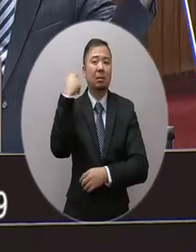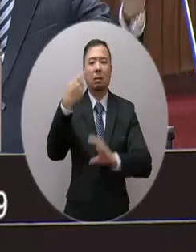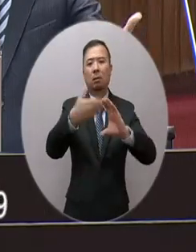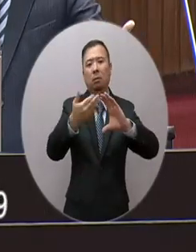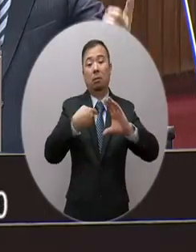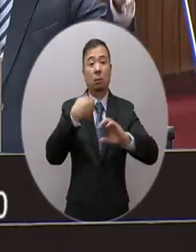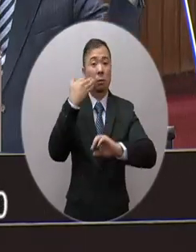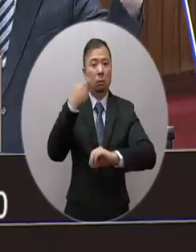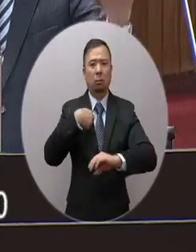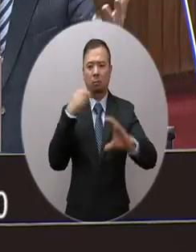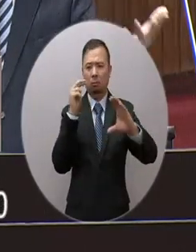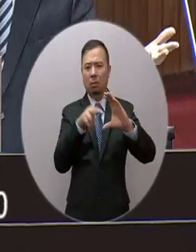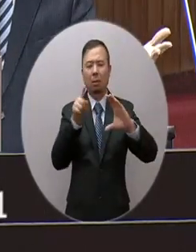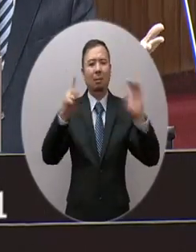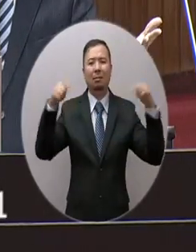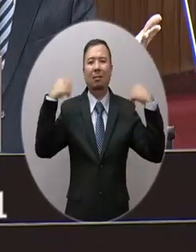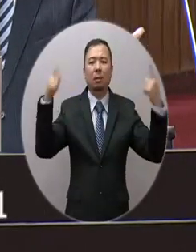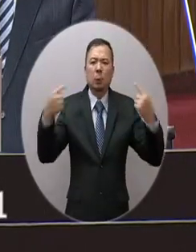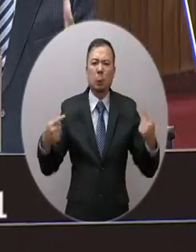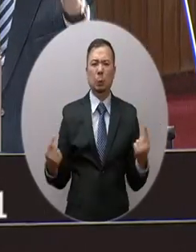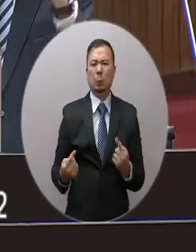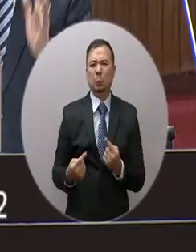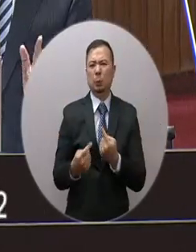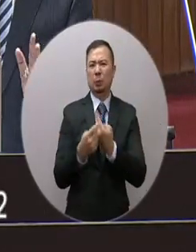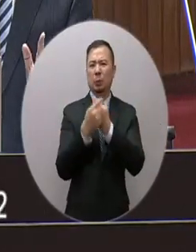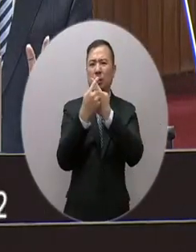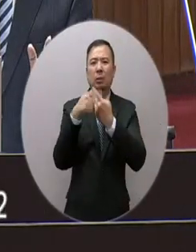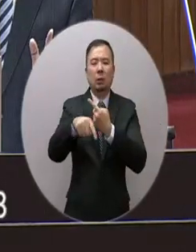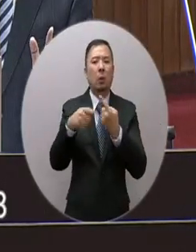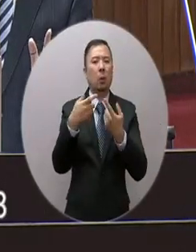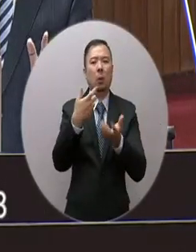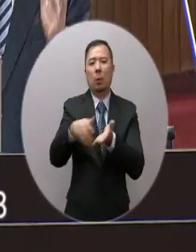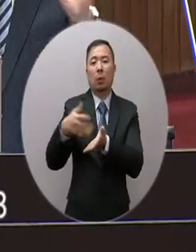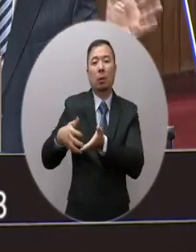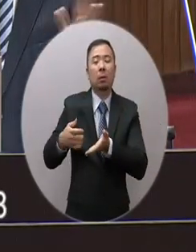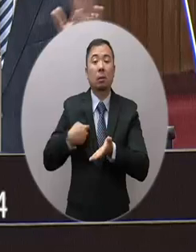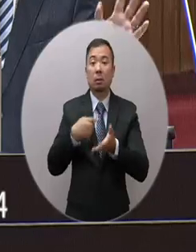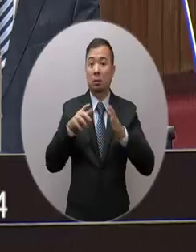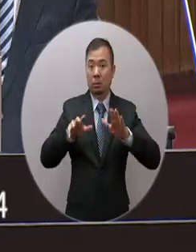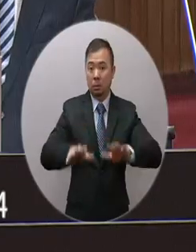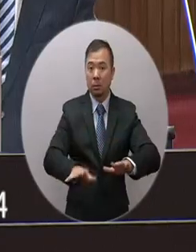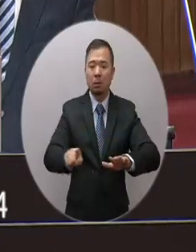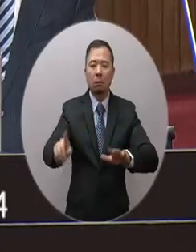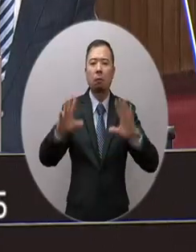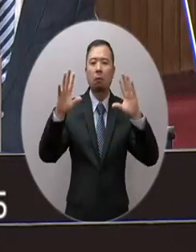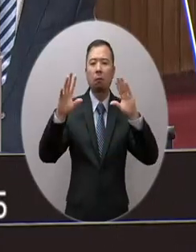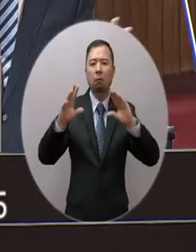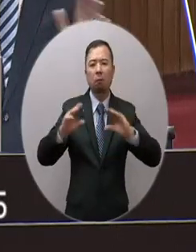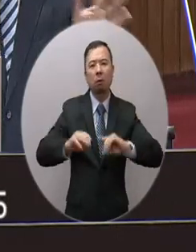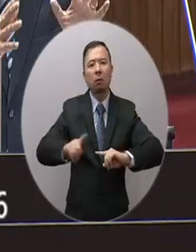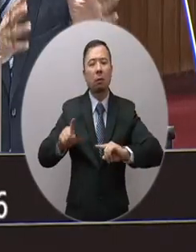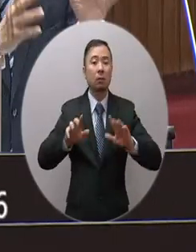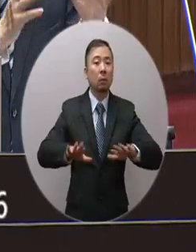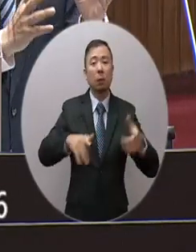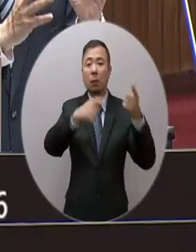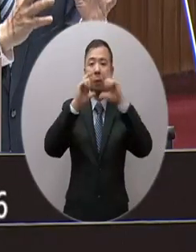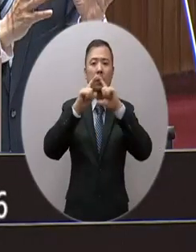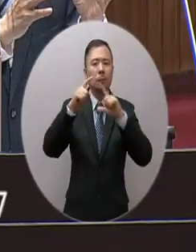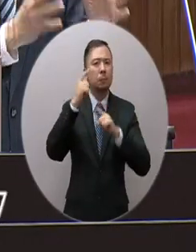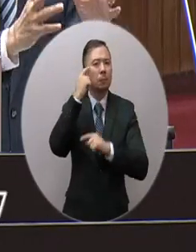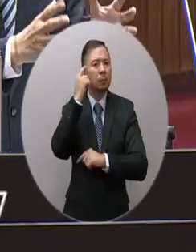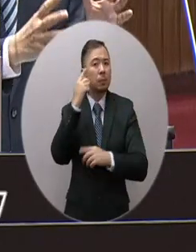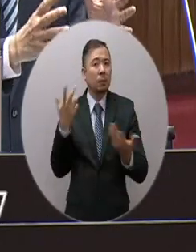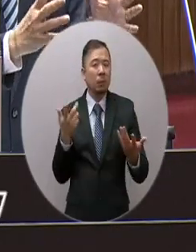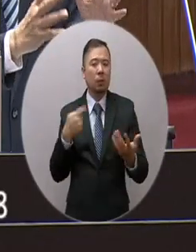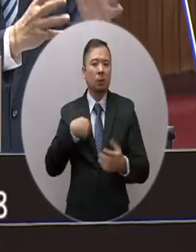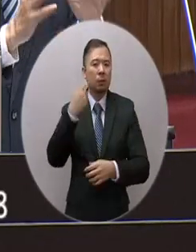争、汽笛的声音等等。但是事过境迁，我相信所有的民众他。不是每天都那么